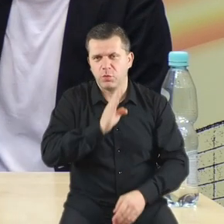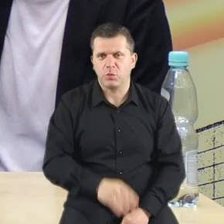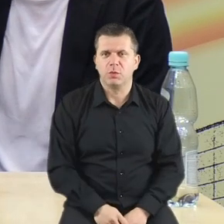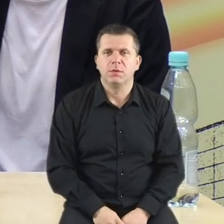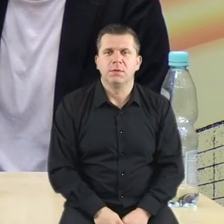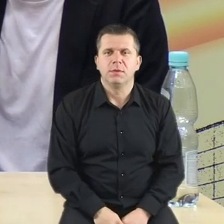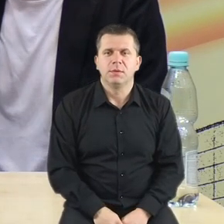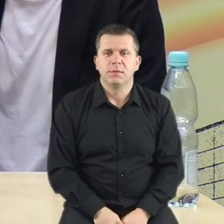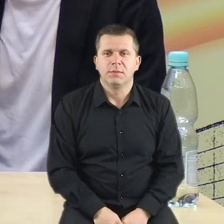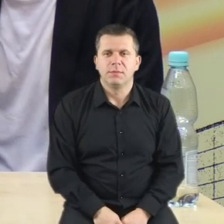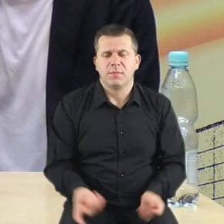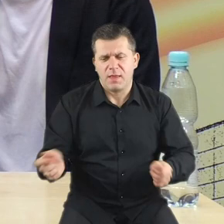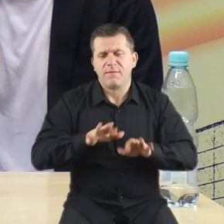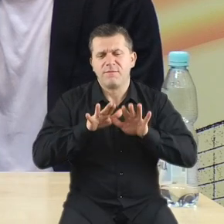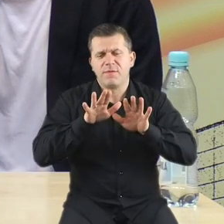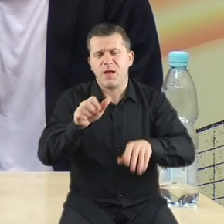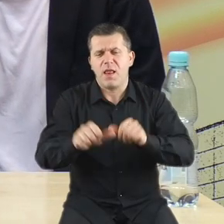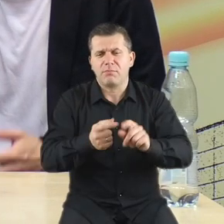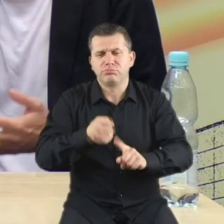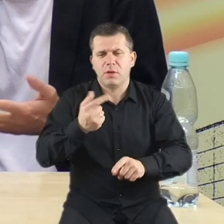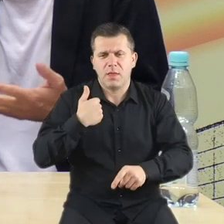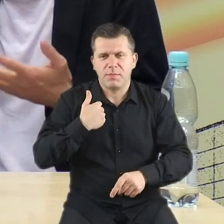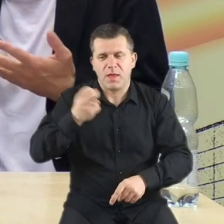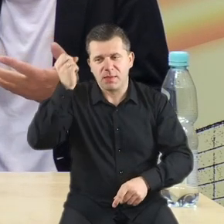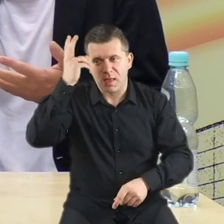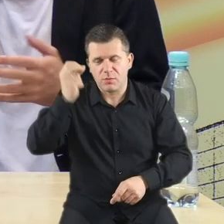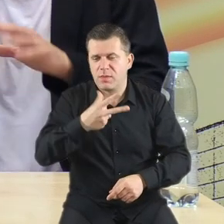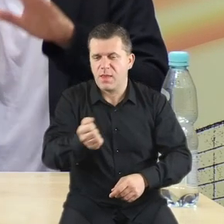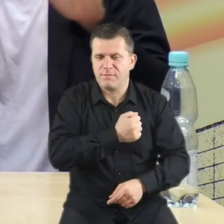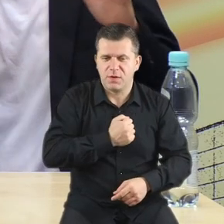no wiele lat przede mną i w Tarnowie nie, a nie w Warszawie, no ale myślę, że